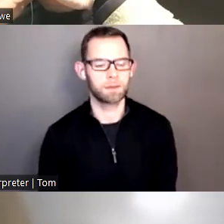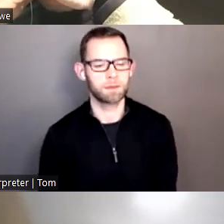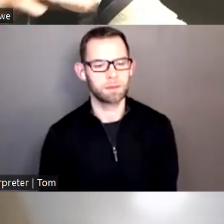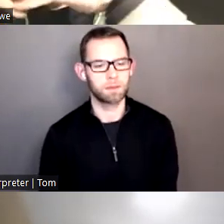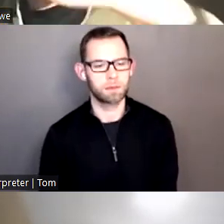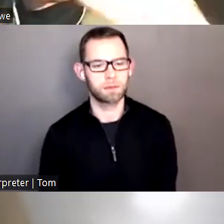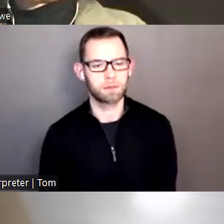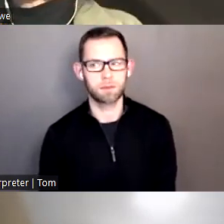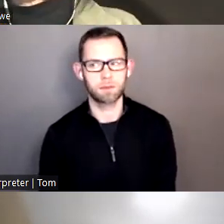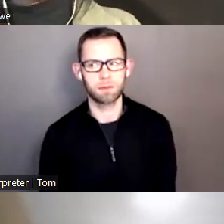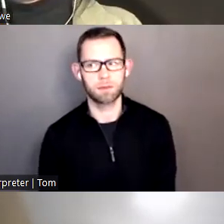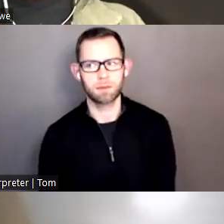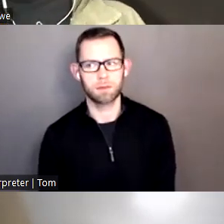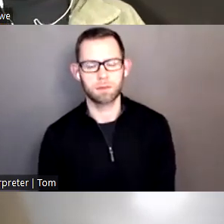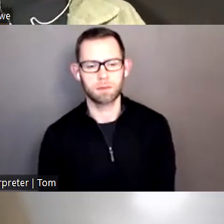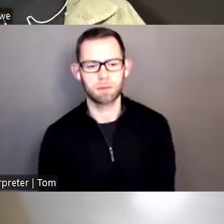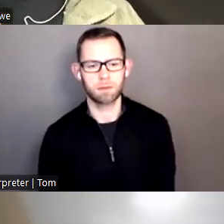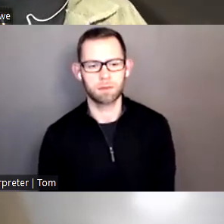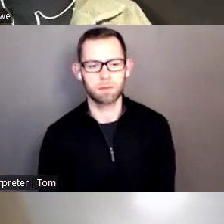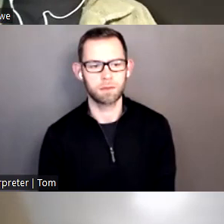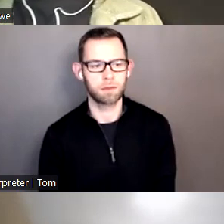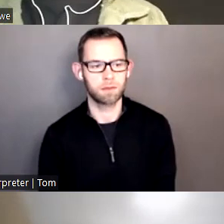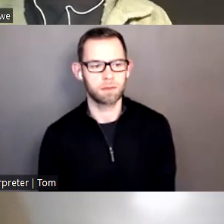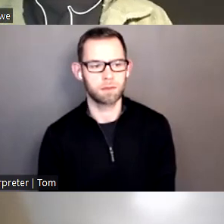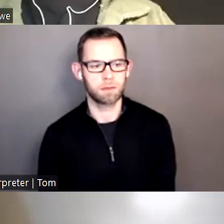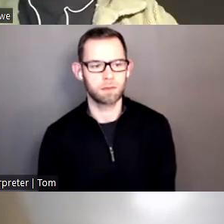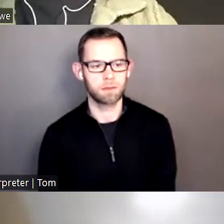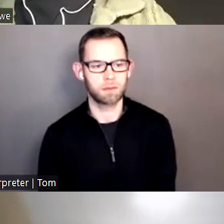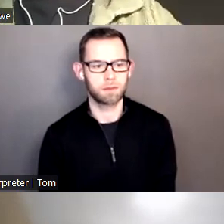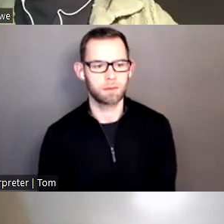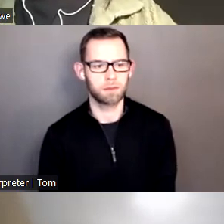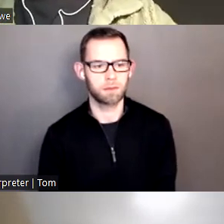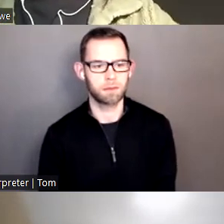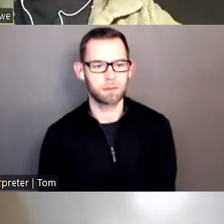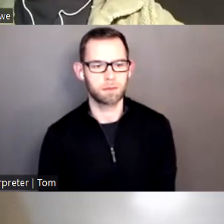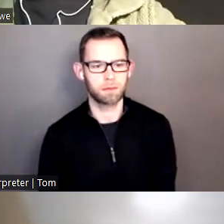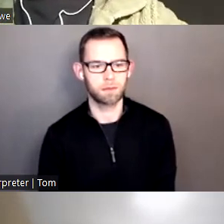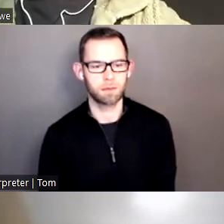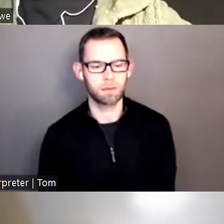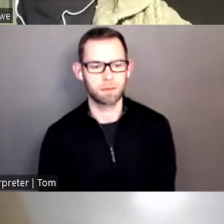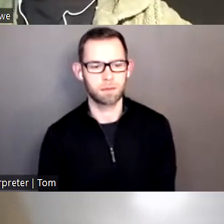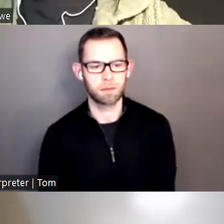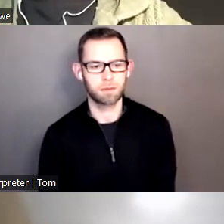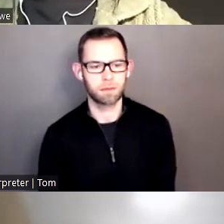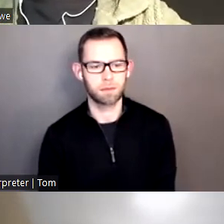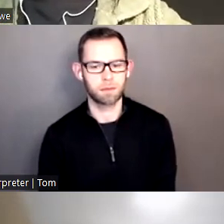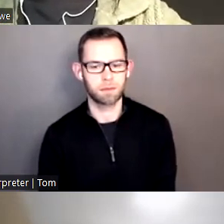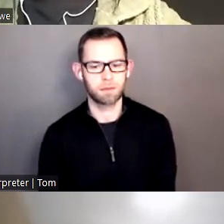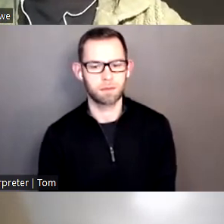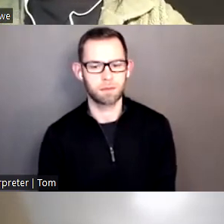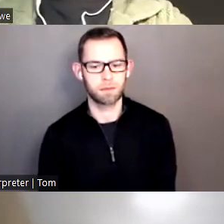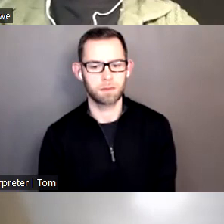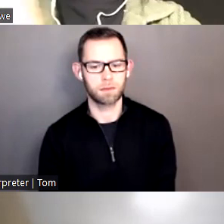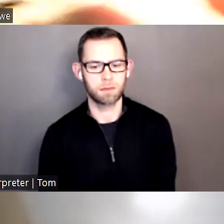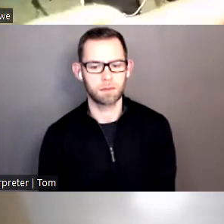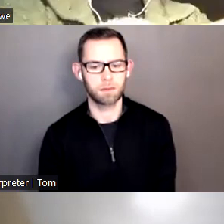pas si capable hubiésemos by averiguado. opinion pas non, Como parce que ne pas somos comprendre rien. estados donde hay una Qui, diversidad